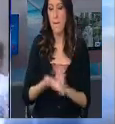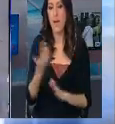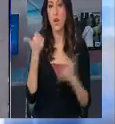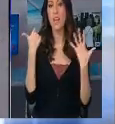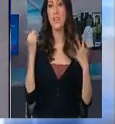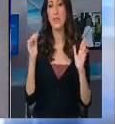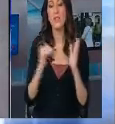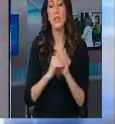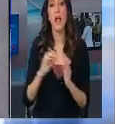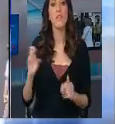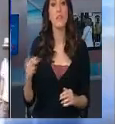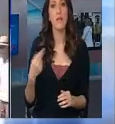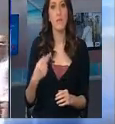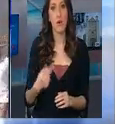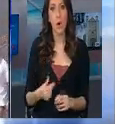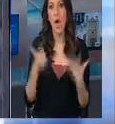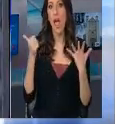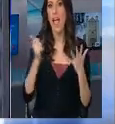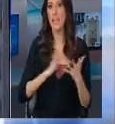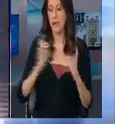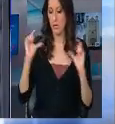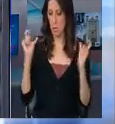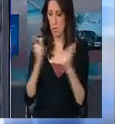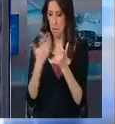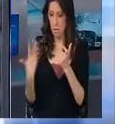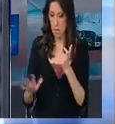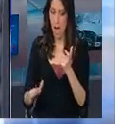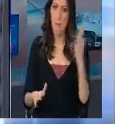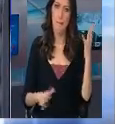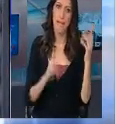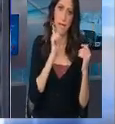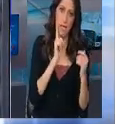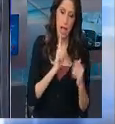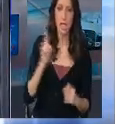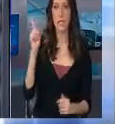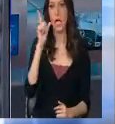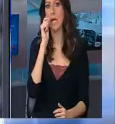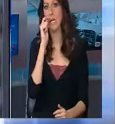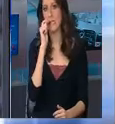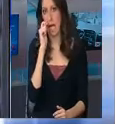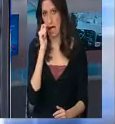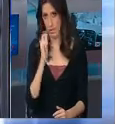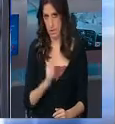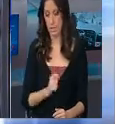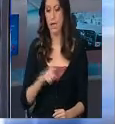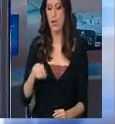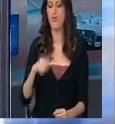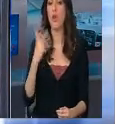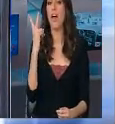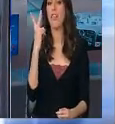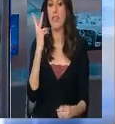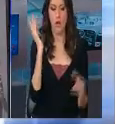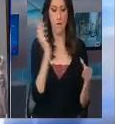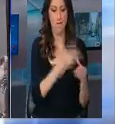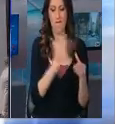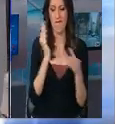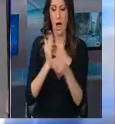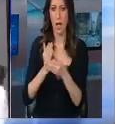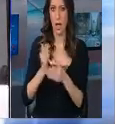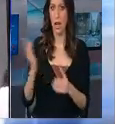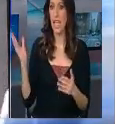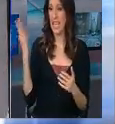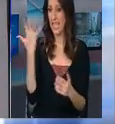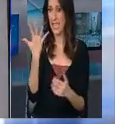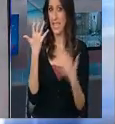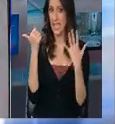συντάξεων. Συνελήφθησαν 6 άτομα, 5 γυναίκες και ένας άνδρας, σε βάρος των οποίων σχηματίστηκαν 2 ξεχωριστές δικογραφίες κακουργηματικού χαρακτήρα